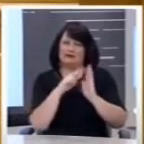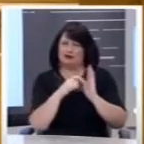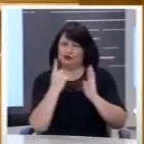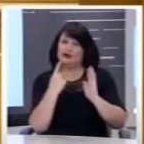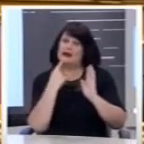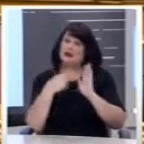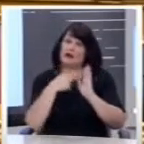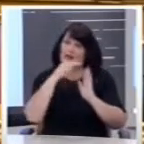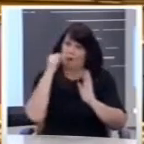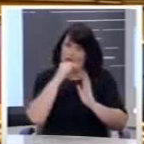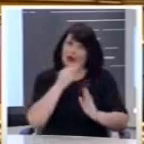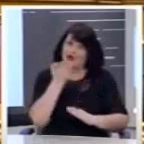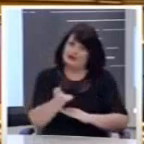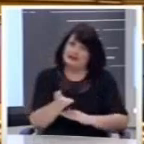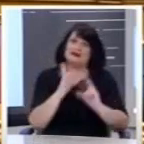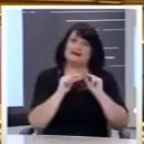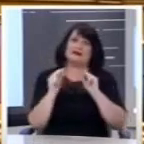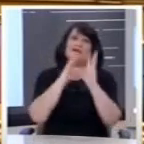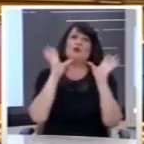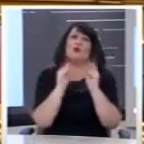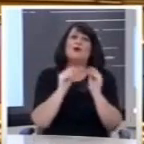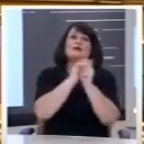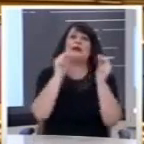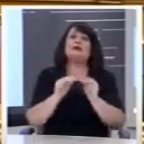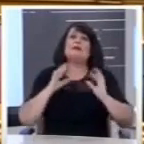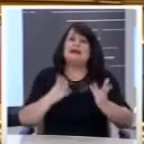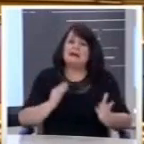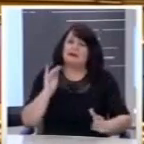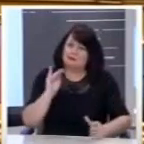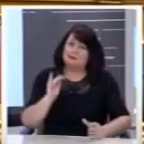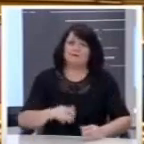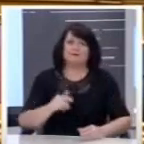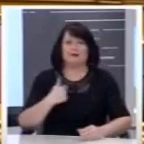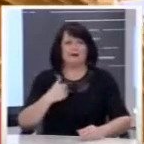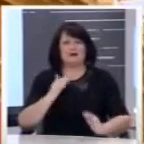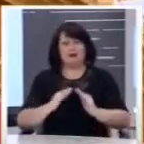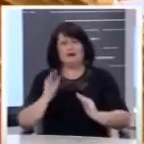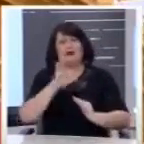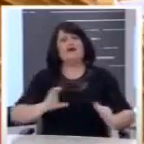21 των συμπερασμάτων. Επίσης φροντίσαμε η Ευρωπαϊκή Ένωση να είναι